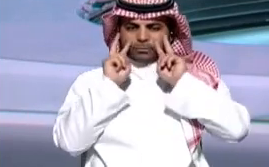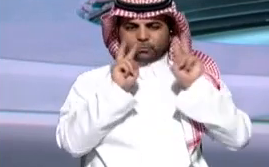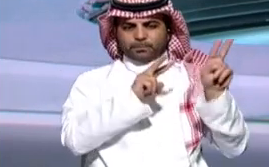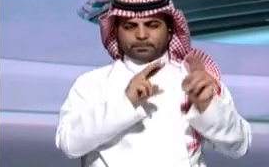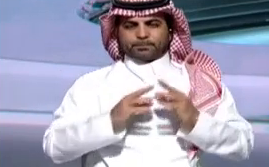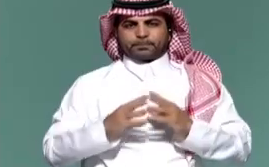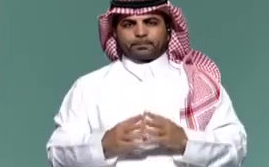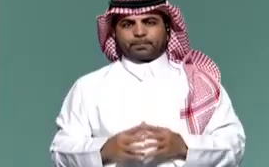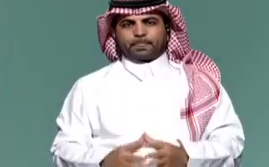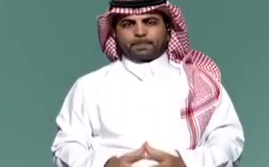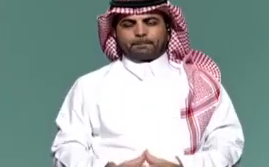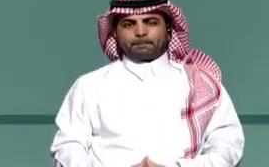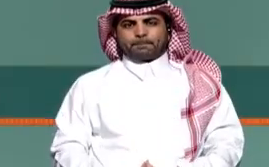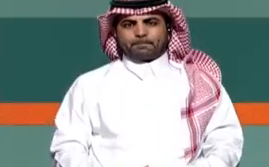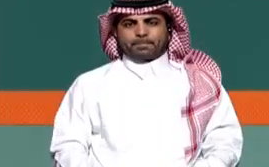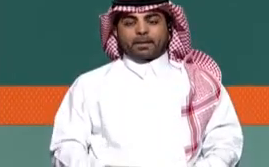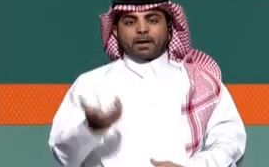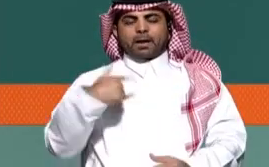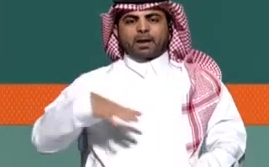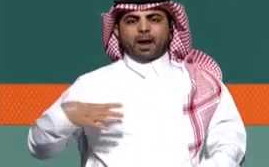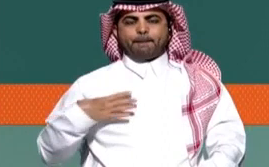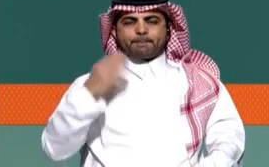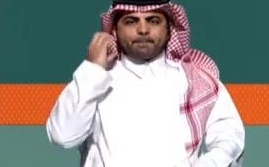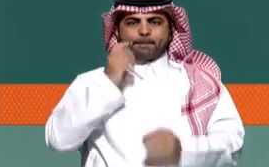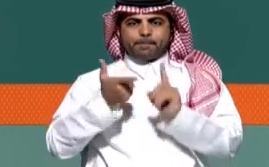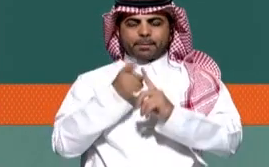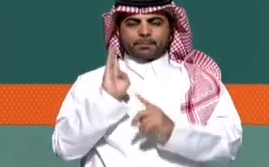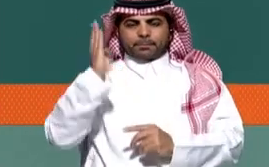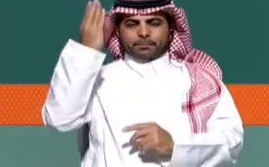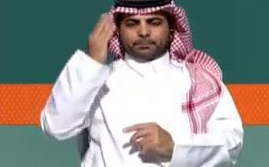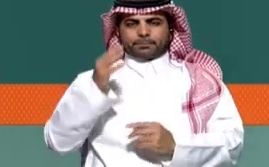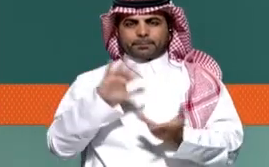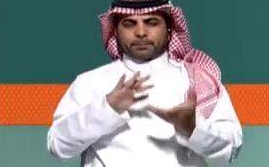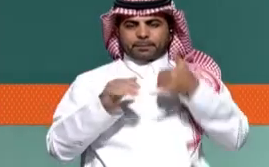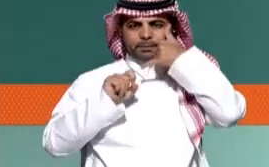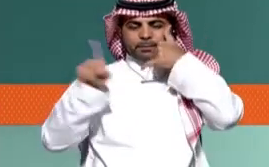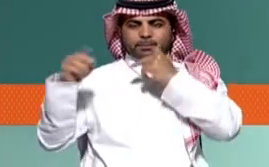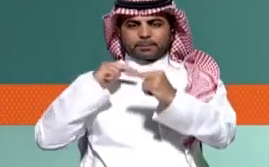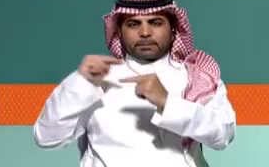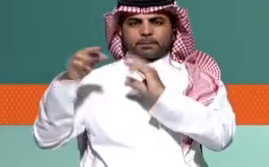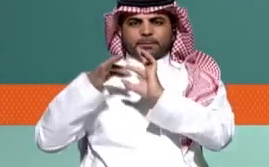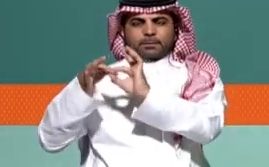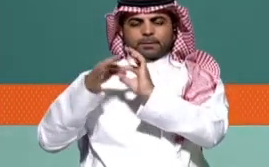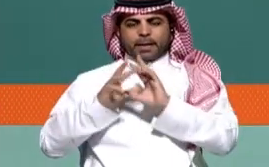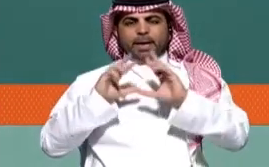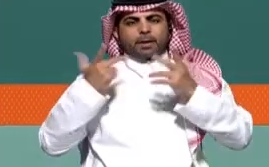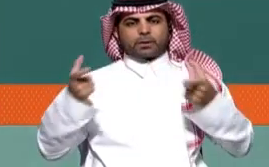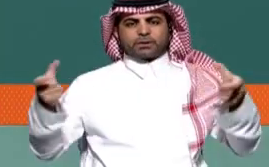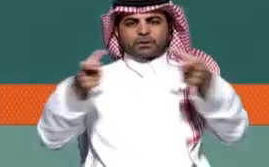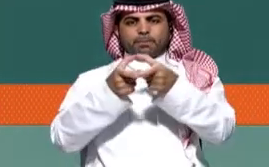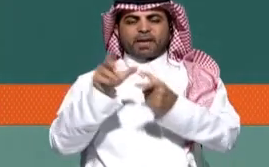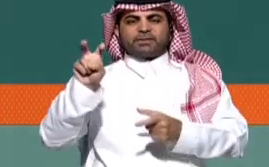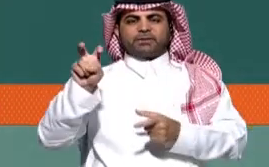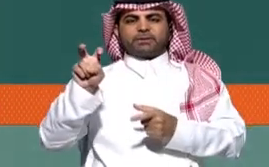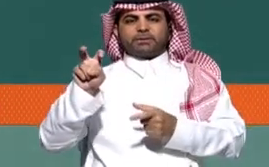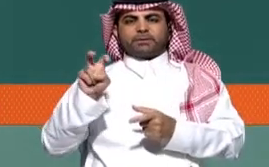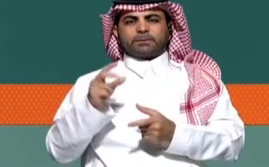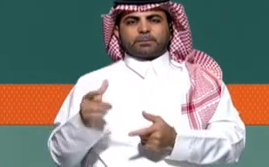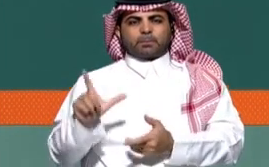بالعناوين: سمو ولي العهد وميركل يستعرضان هاتفيا ترتيبات قمة مجموعة العشرين